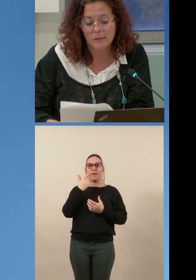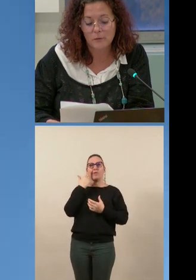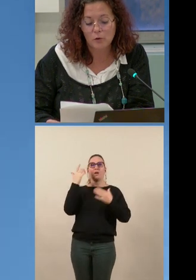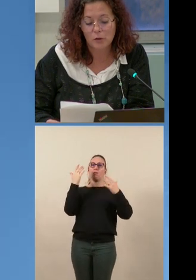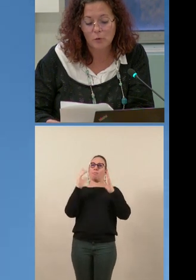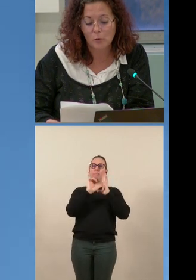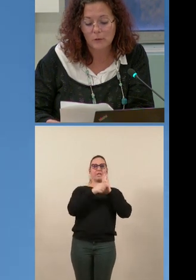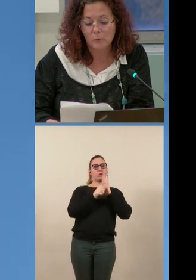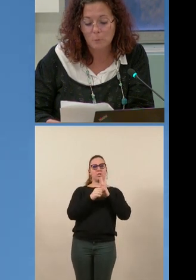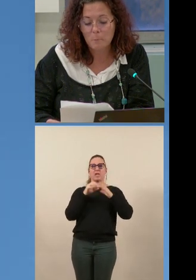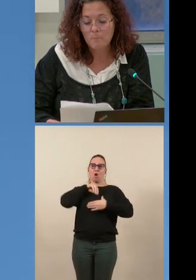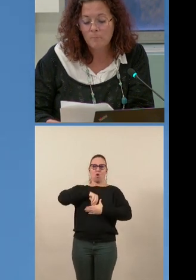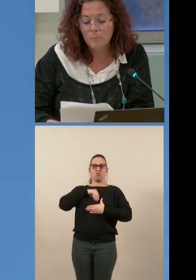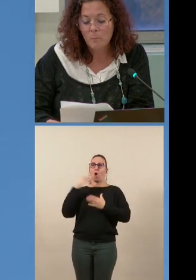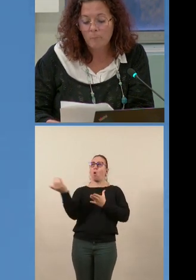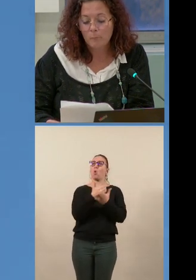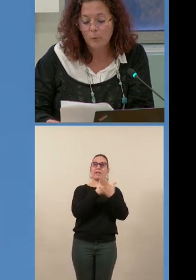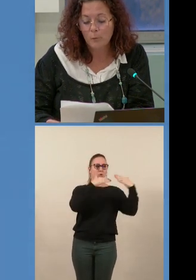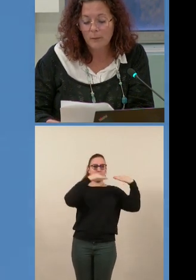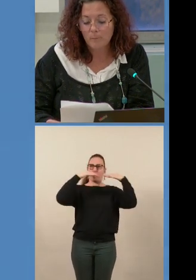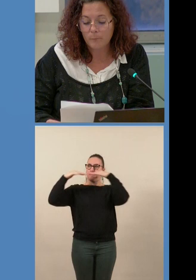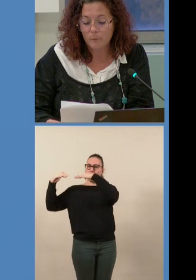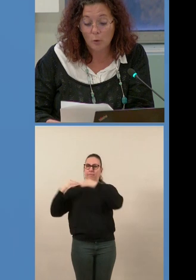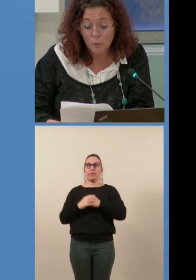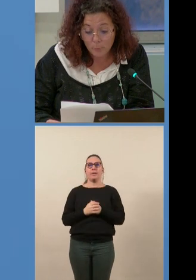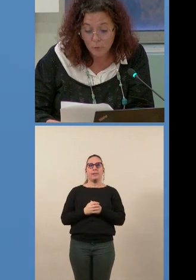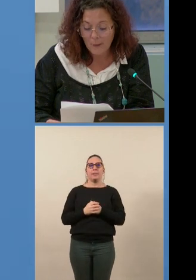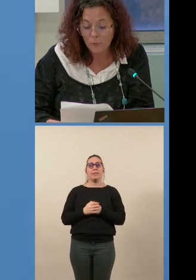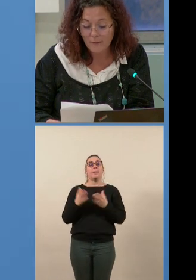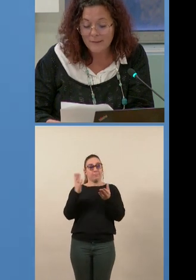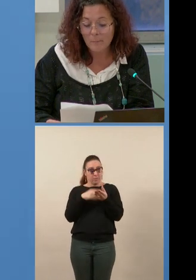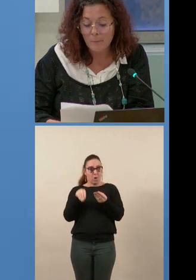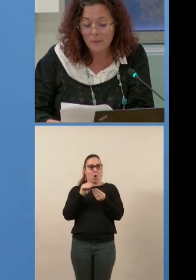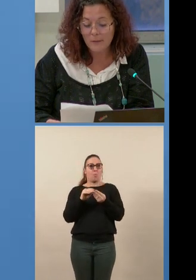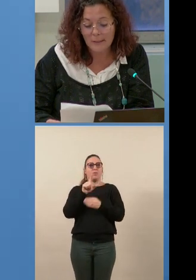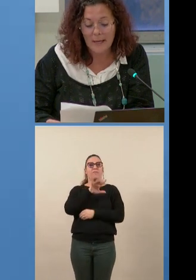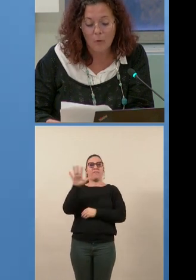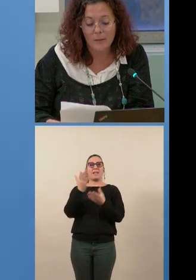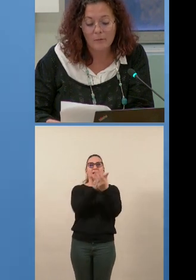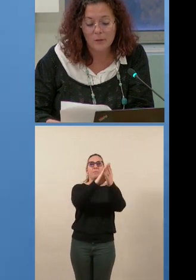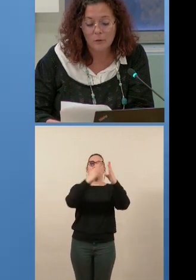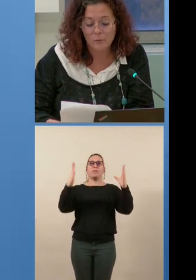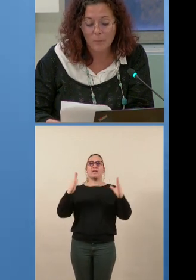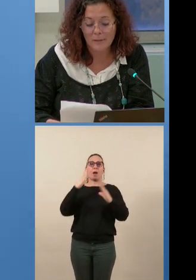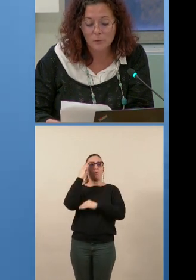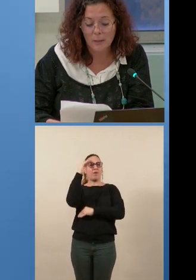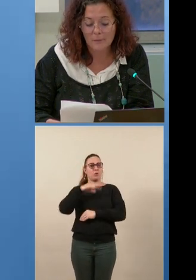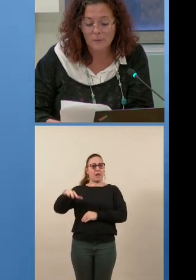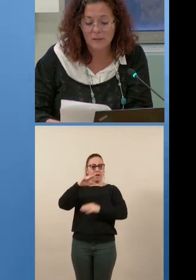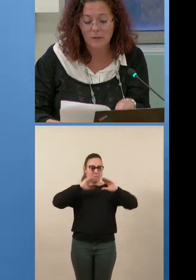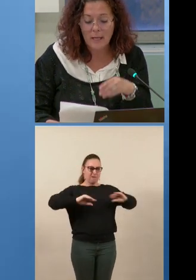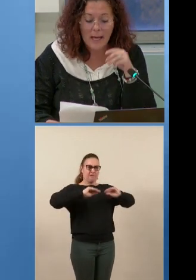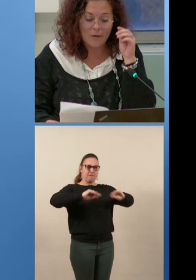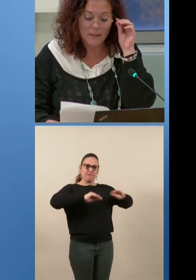identités de genre dans nos collections depuis euh de plus pardon 25 bibliothécaires ont bénéficié d'une formation